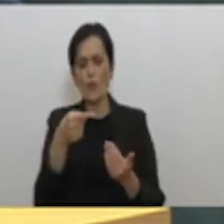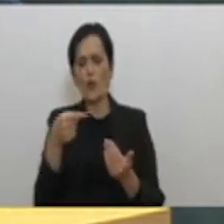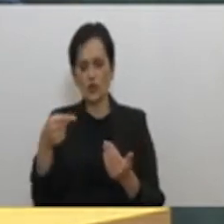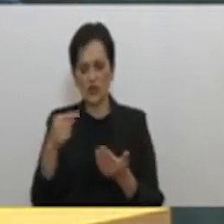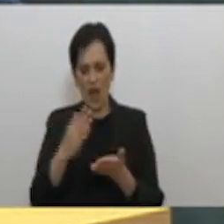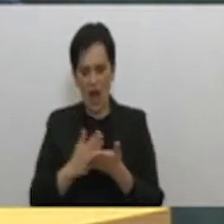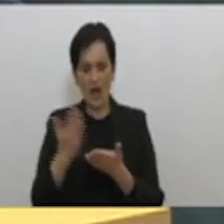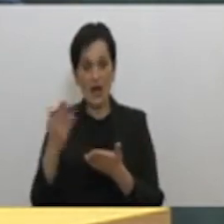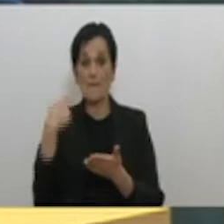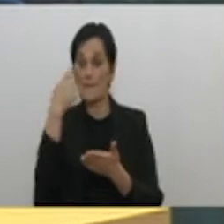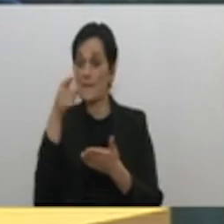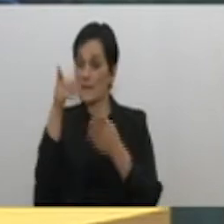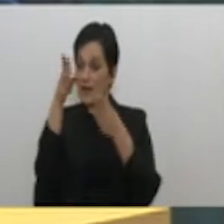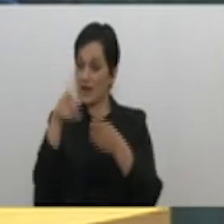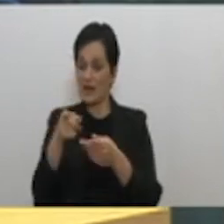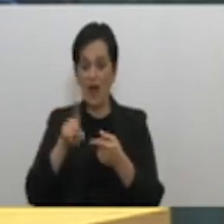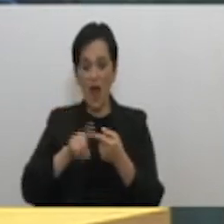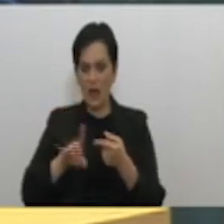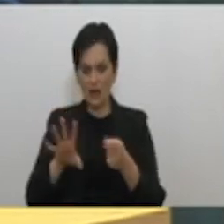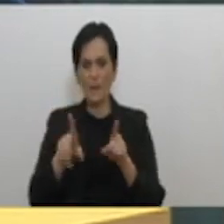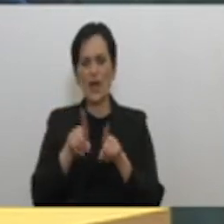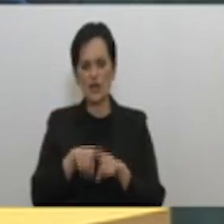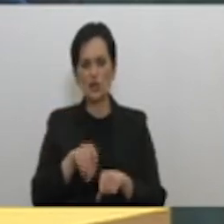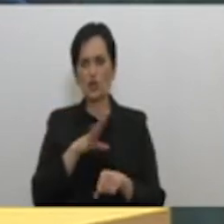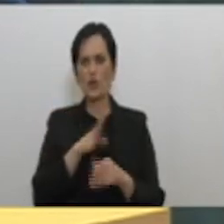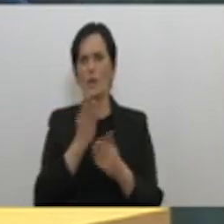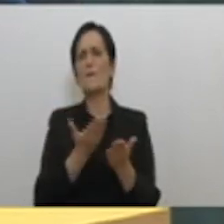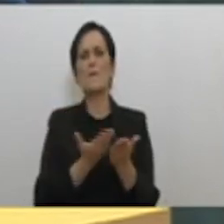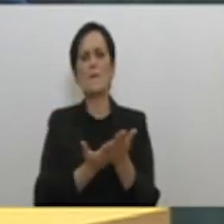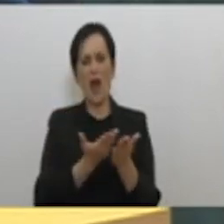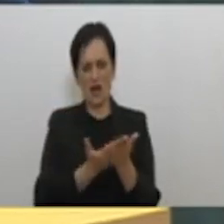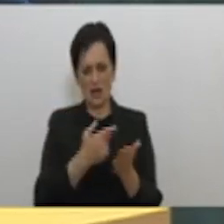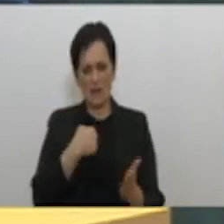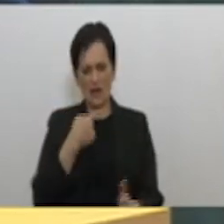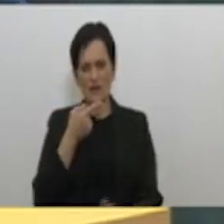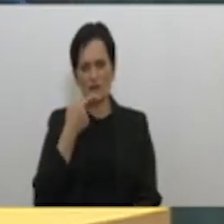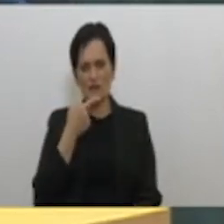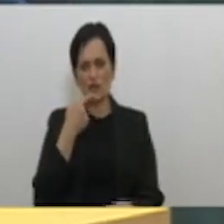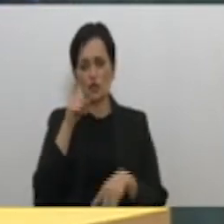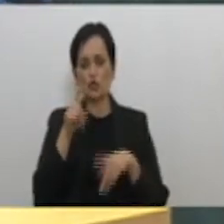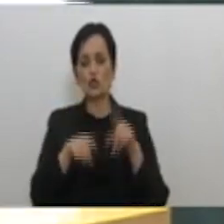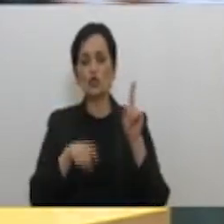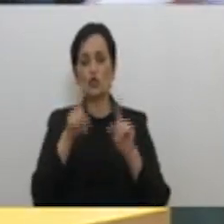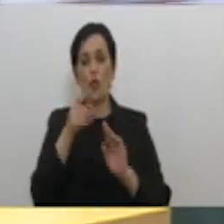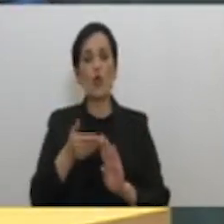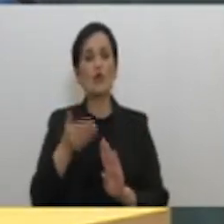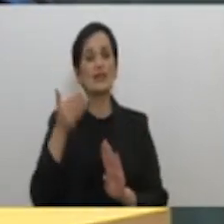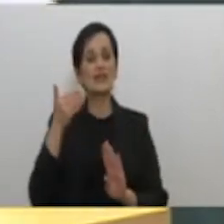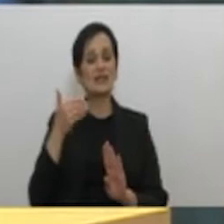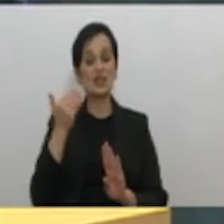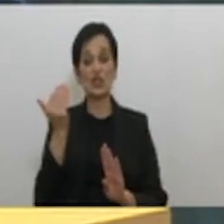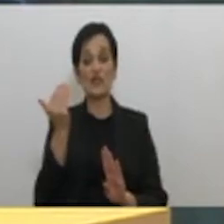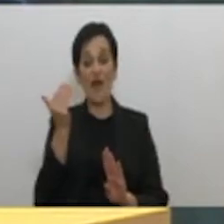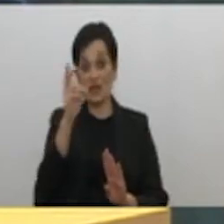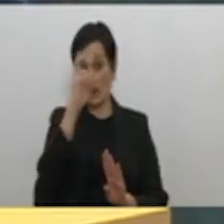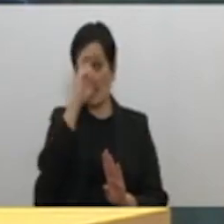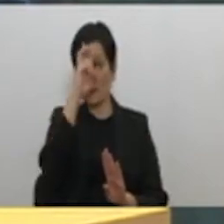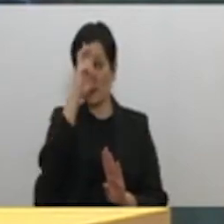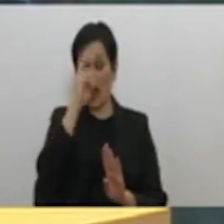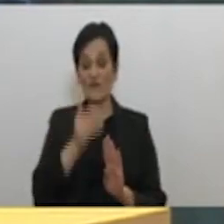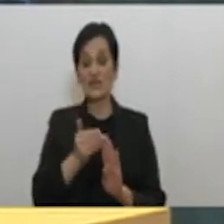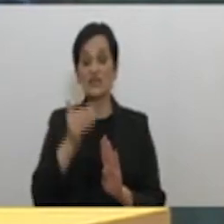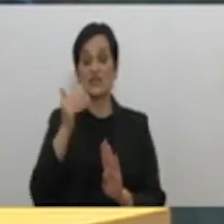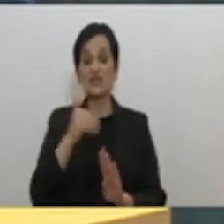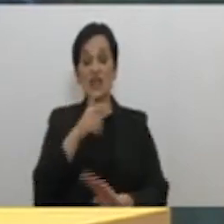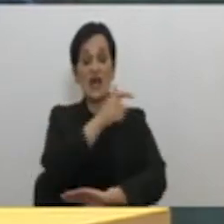tu ira, gehebat, ta i ho, este ti, tu vina, magali, tep, sa tu tuit. Sugier, ti ti nam, taurobiș, tu prostora, tu vina, taurobiș, ti na, ce urebi, roca,